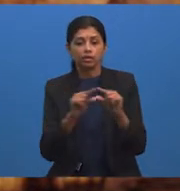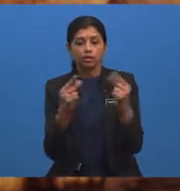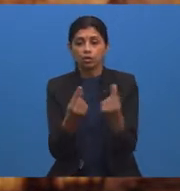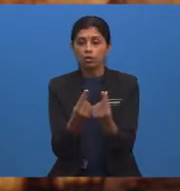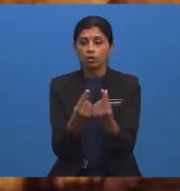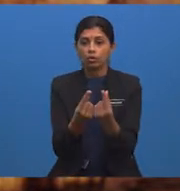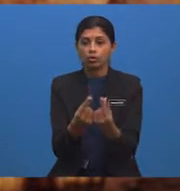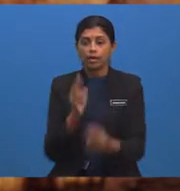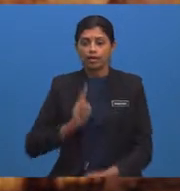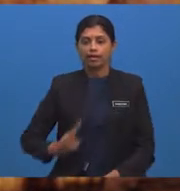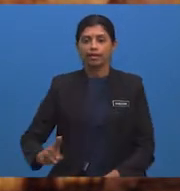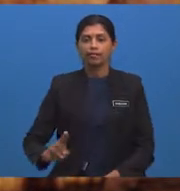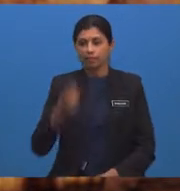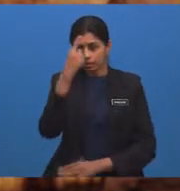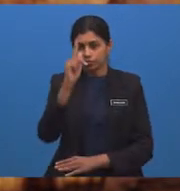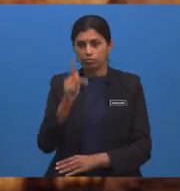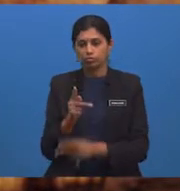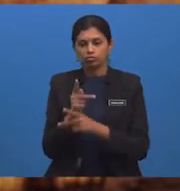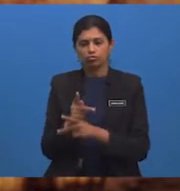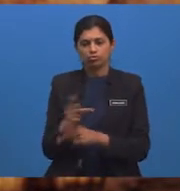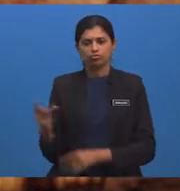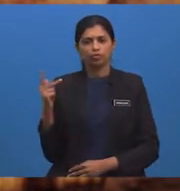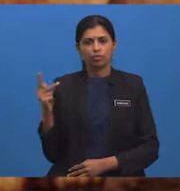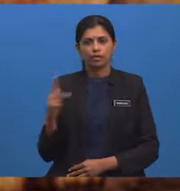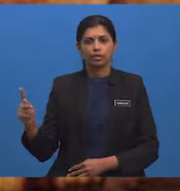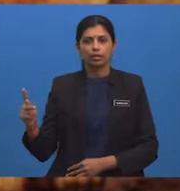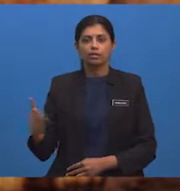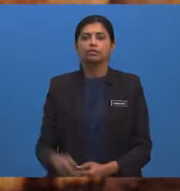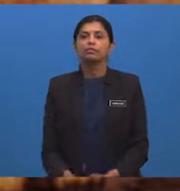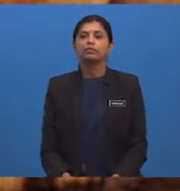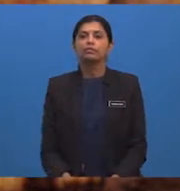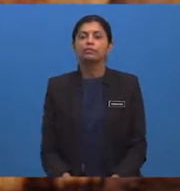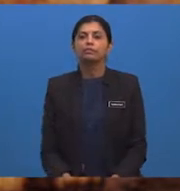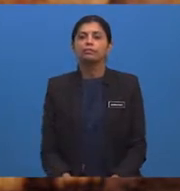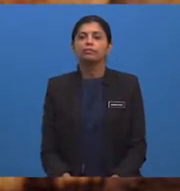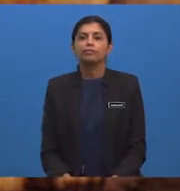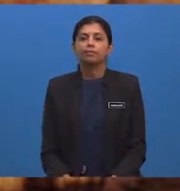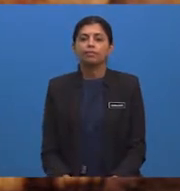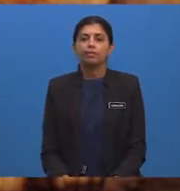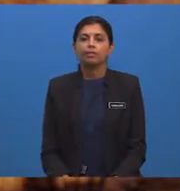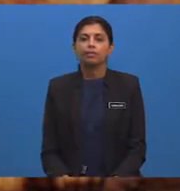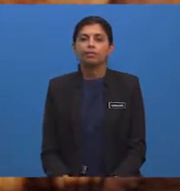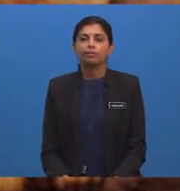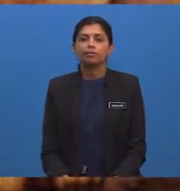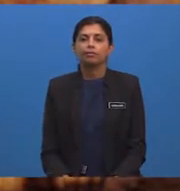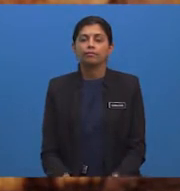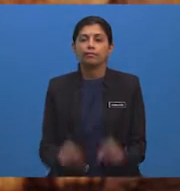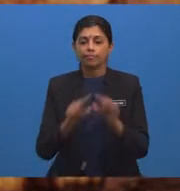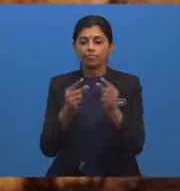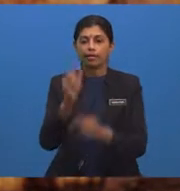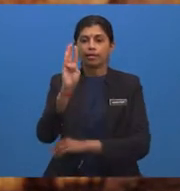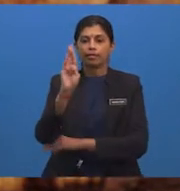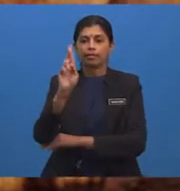bagi mengukuhkan kedudukannya di atas tahta kerajaan. Contohnya, golongan Brahmin